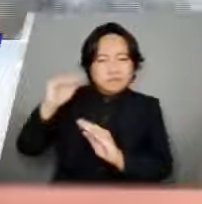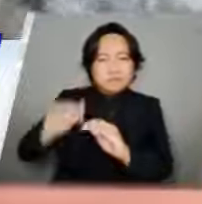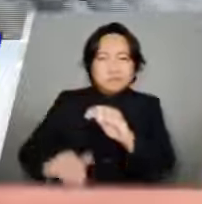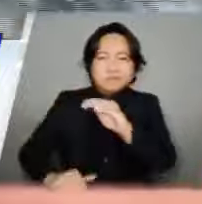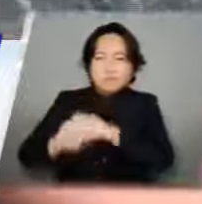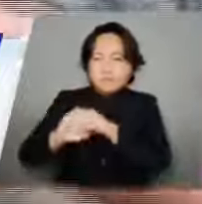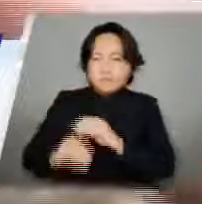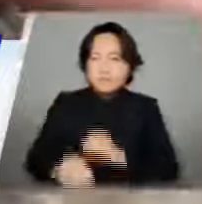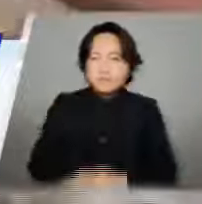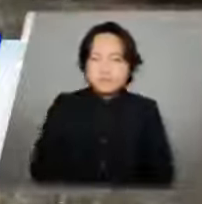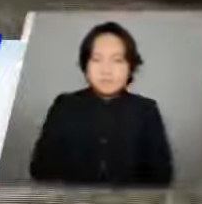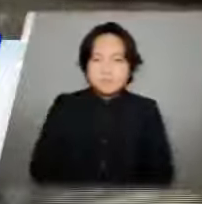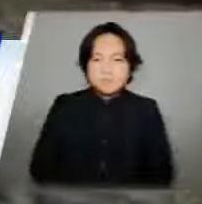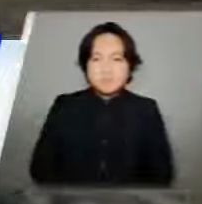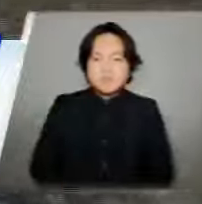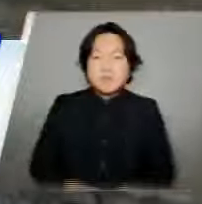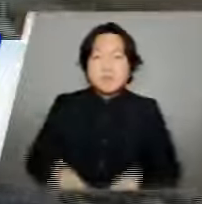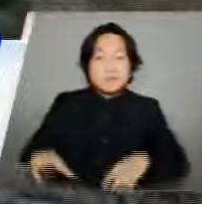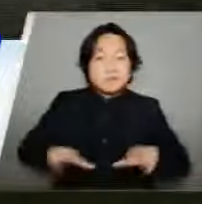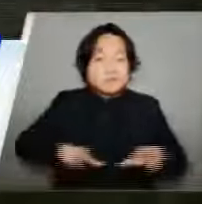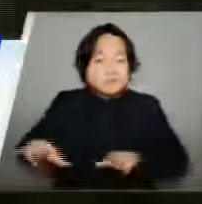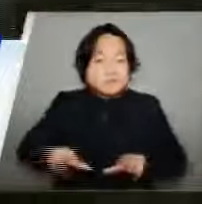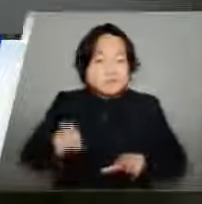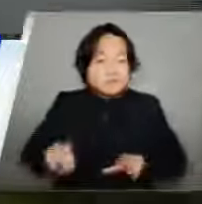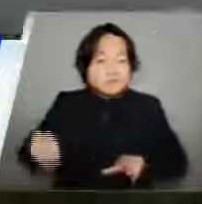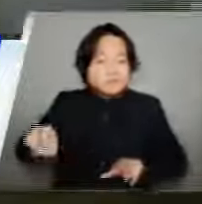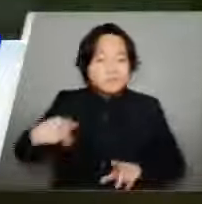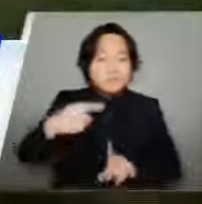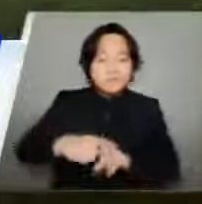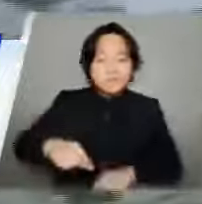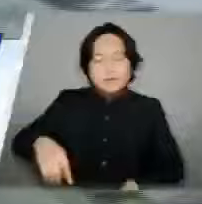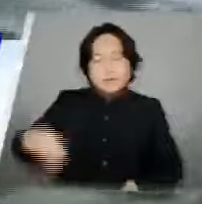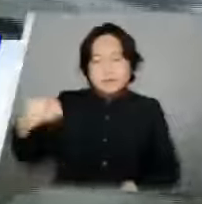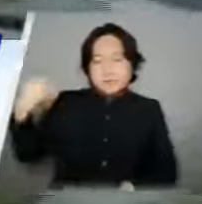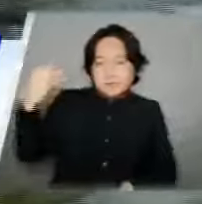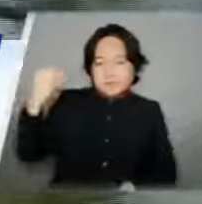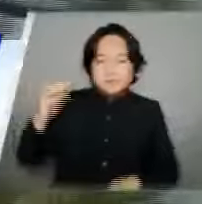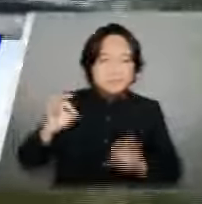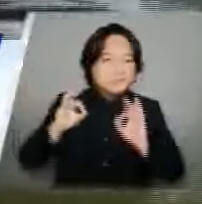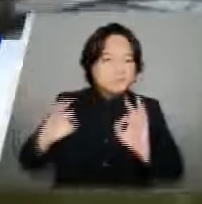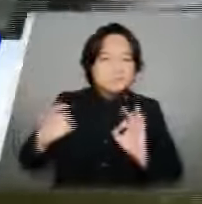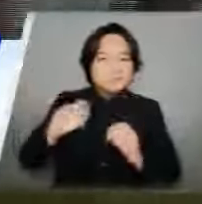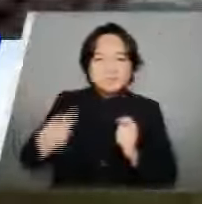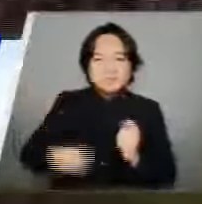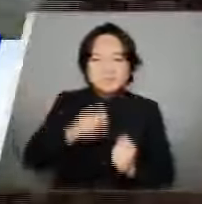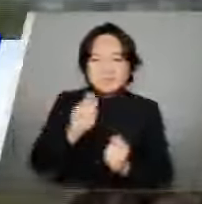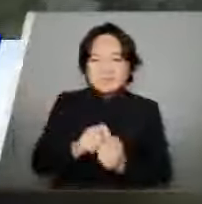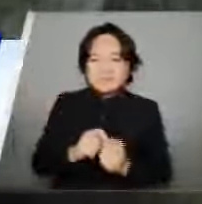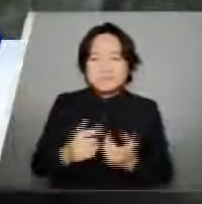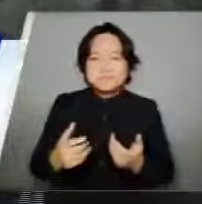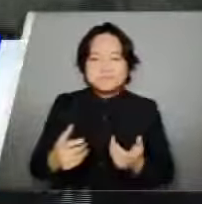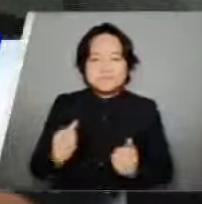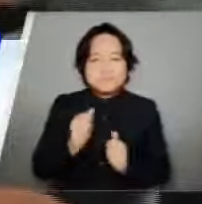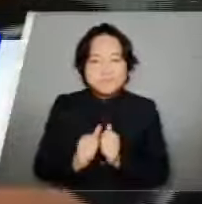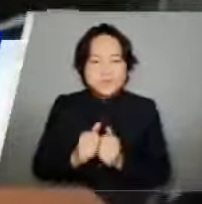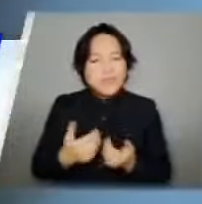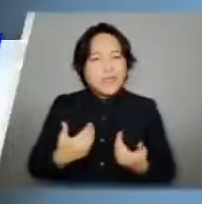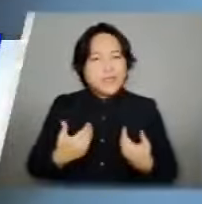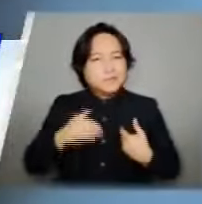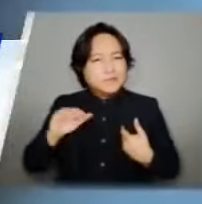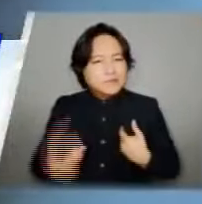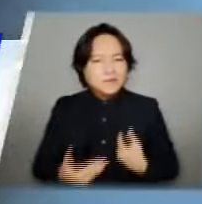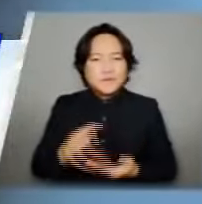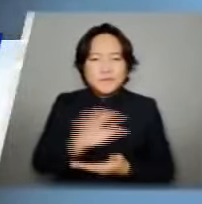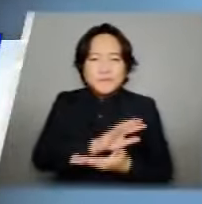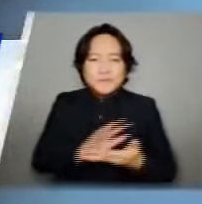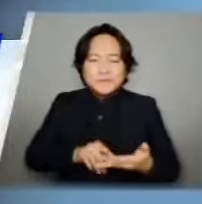Bukod sa hiking adventure, may picture perfect din kapaligiran ng peg, parang folklore cover art ni Taylor Swift.